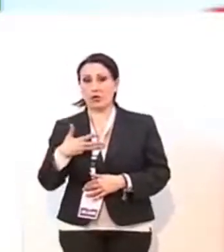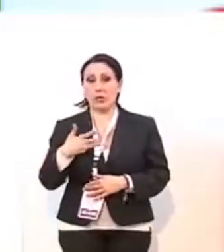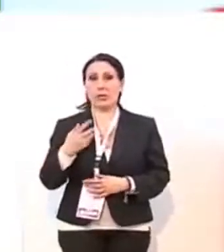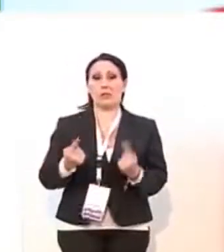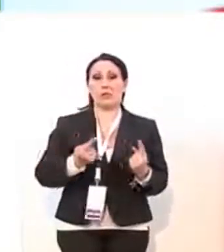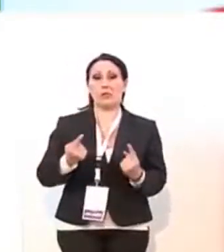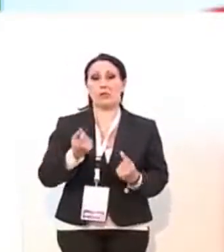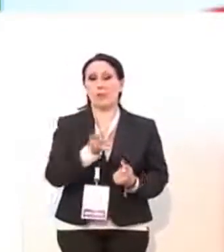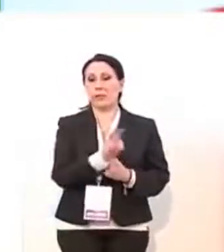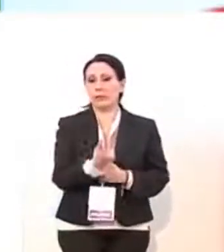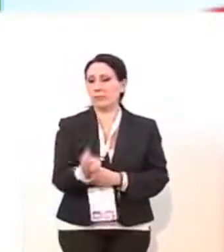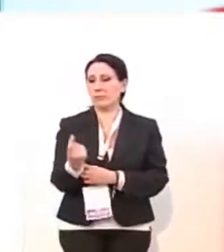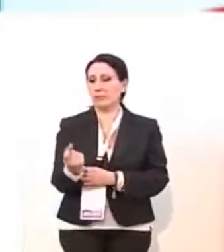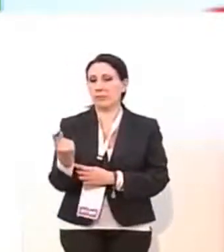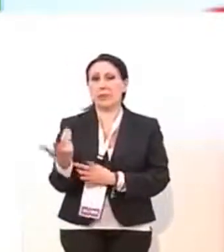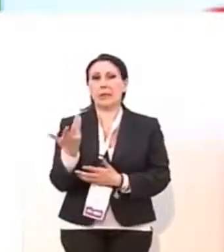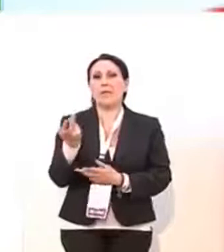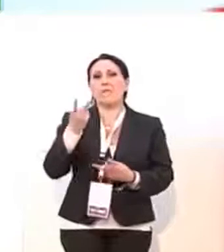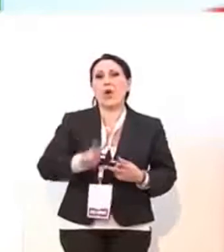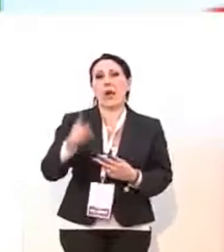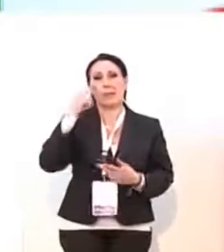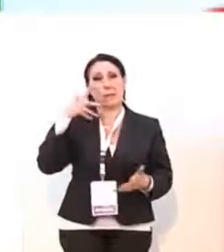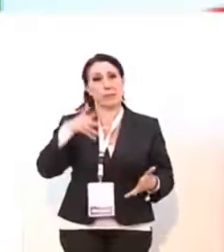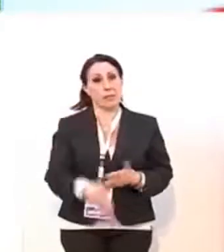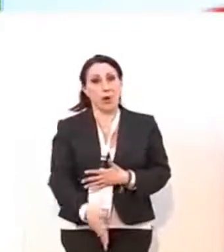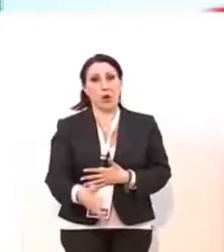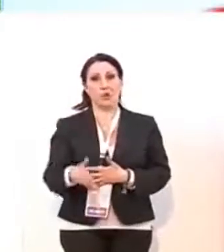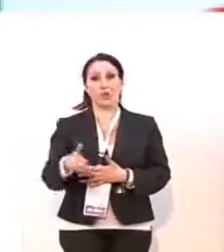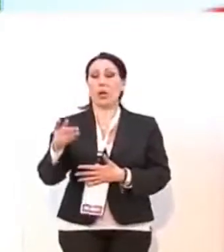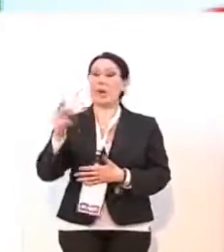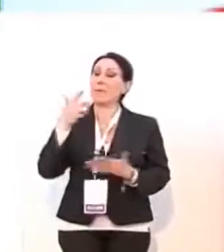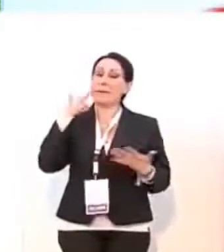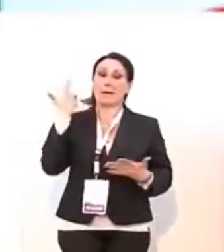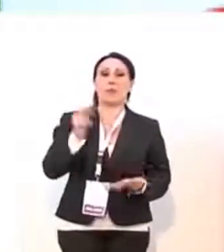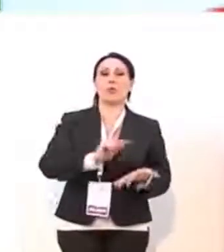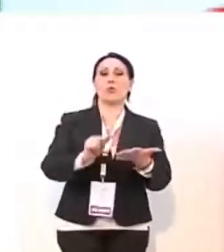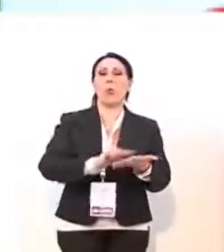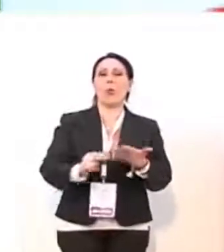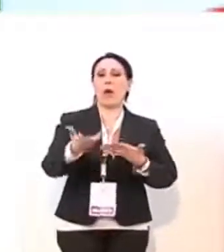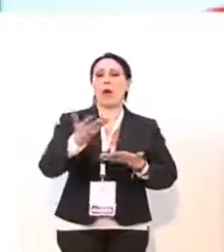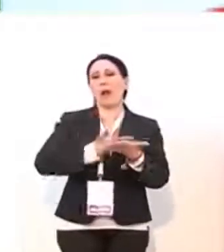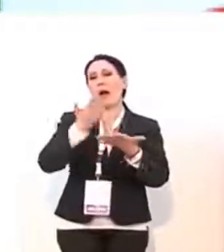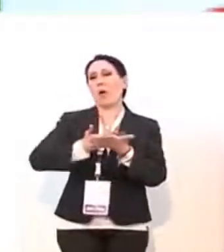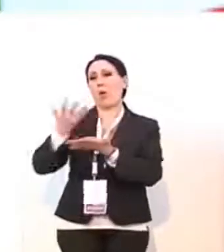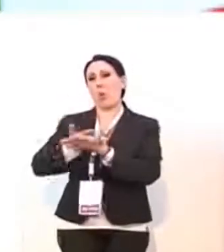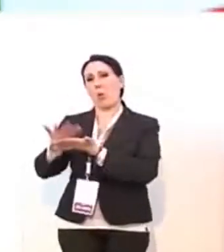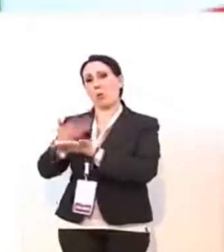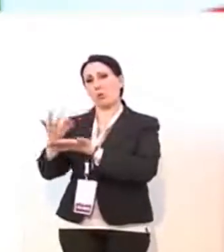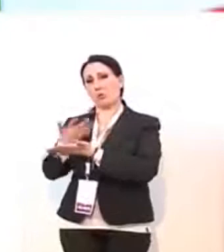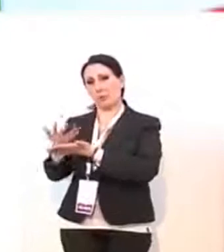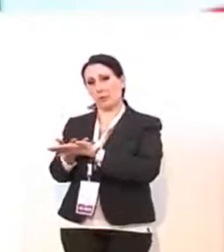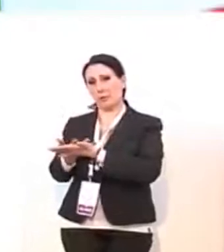diffusissimi e dove le scuole ci raccontano. io ho fatto un'operazione a fronte